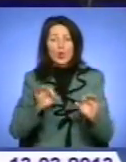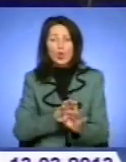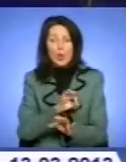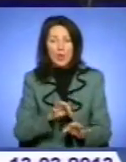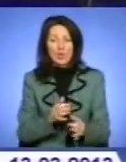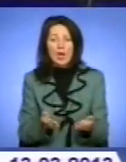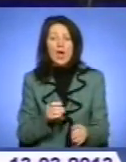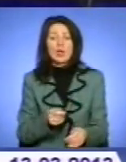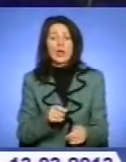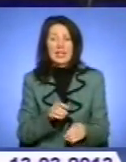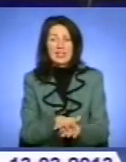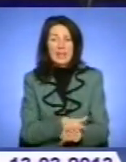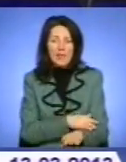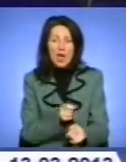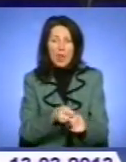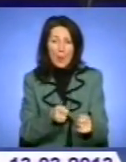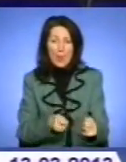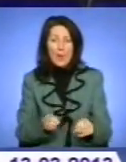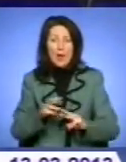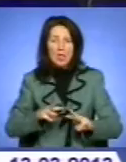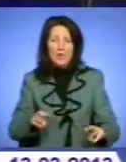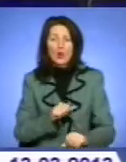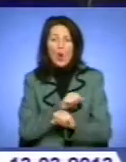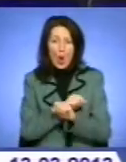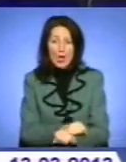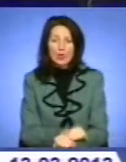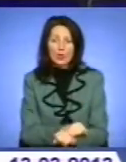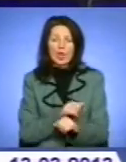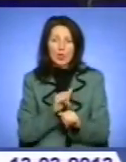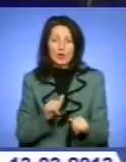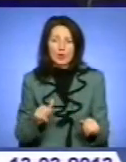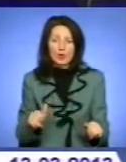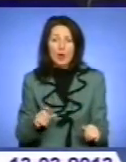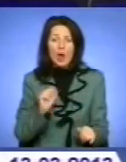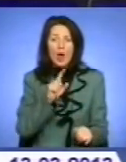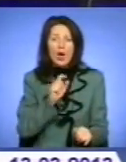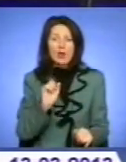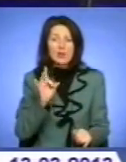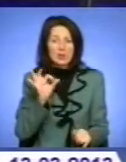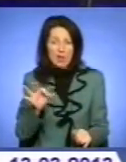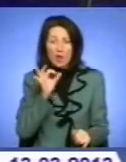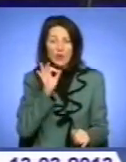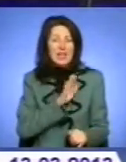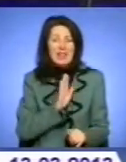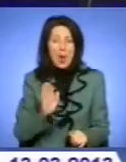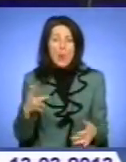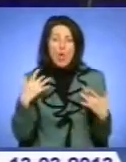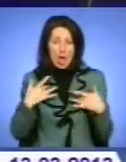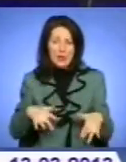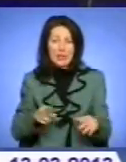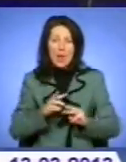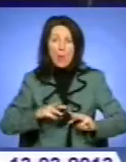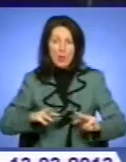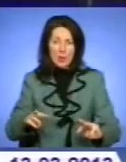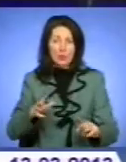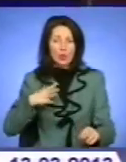їхнє ухвалення, каже прем'єр. Водночас Азаров виключив можливість розпуску парламенту і сподівається на компроміс з